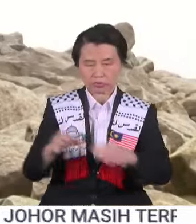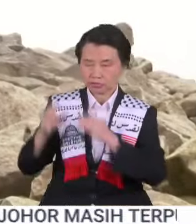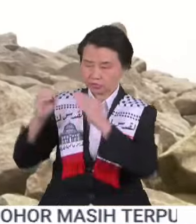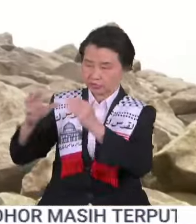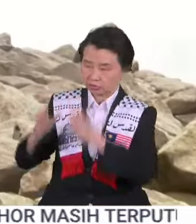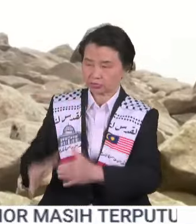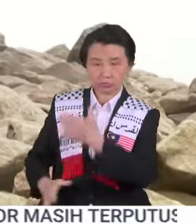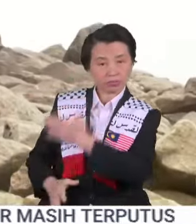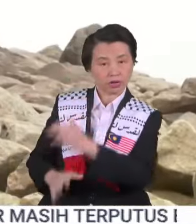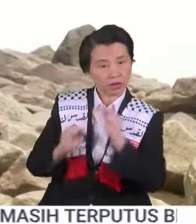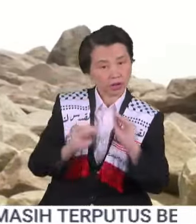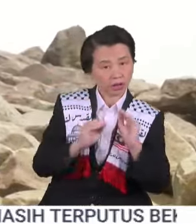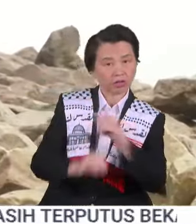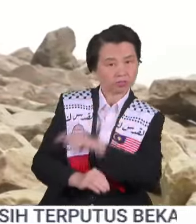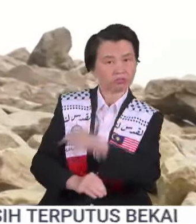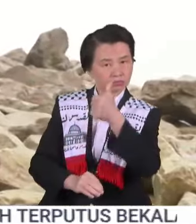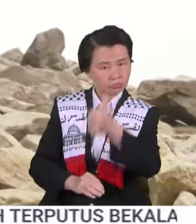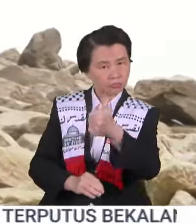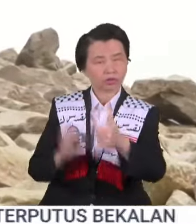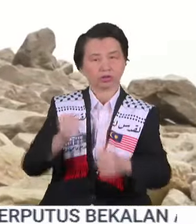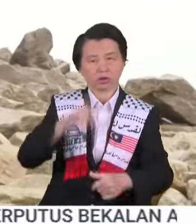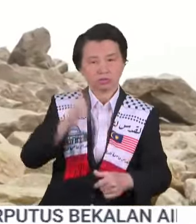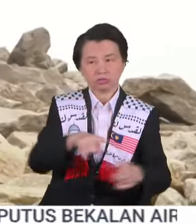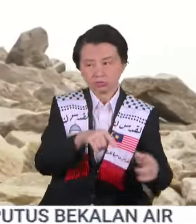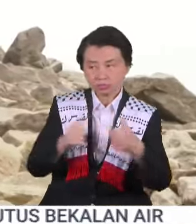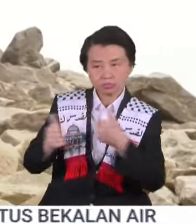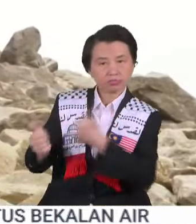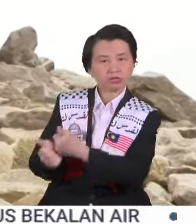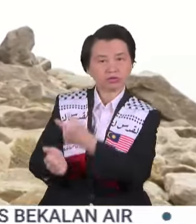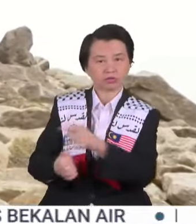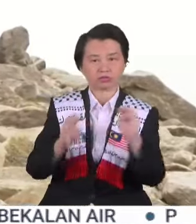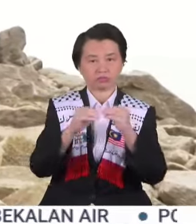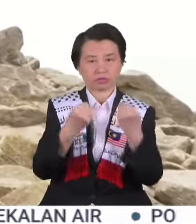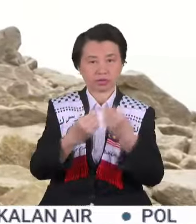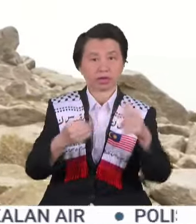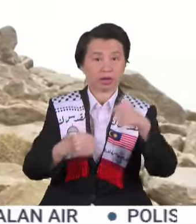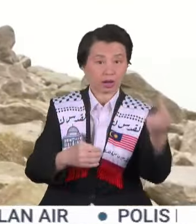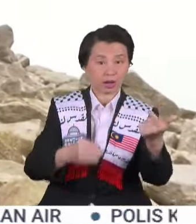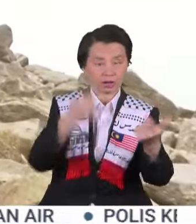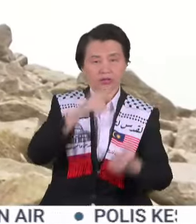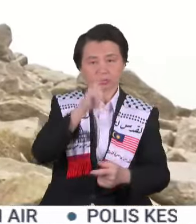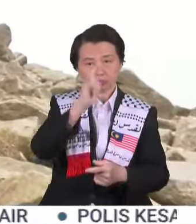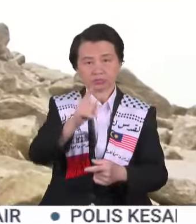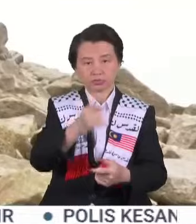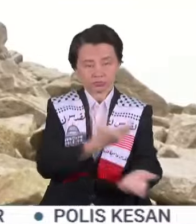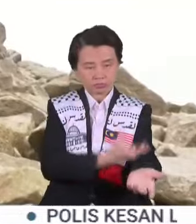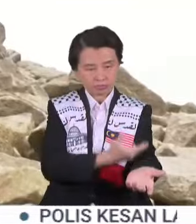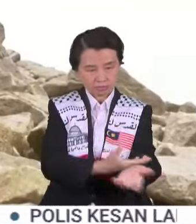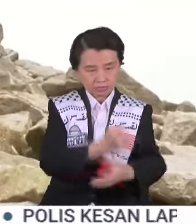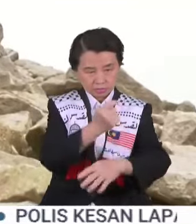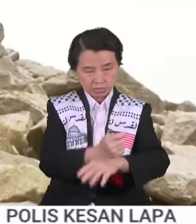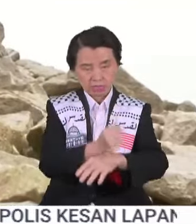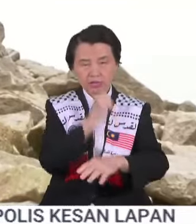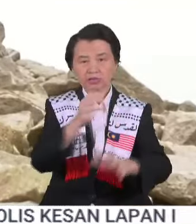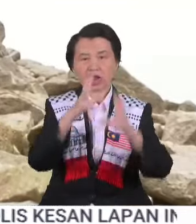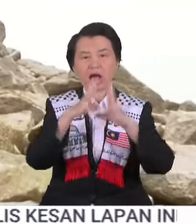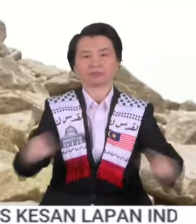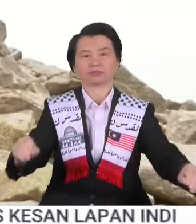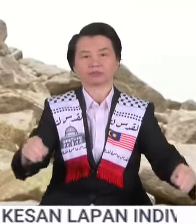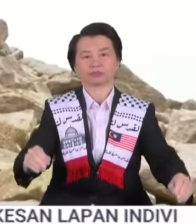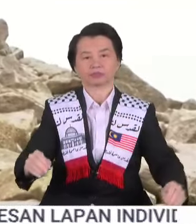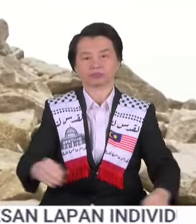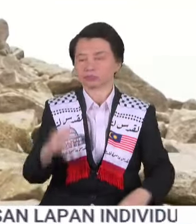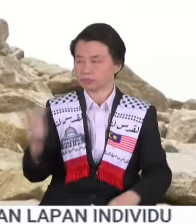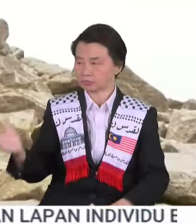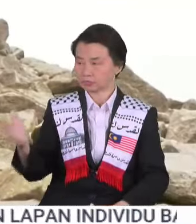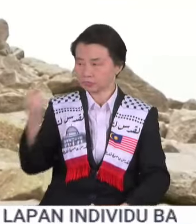Cikgu Zahin ini adalah bagus dan patut dicontohi masyarakat lain bagi memastikan tradisi Johor tidak lupus ditelan zaman.